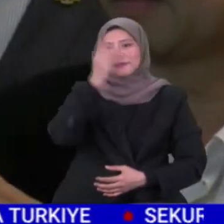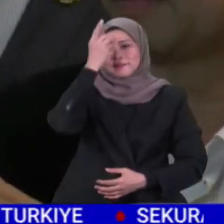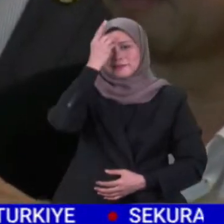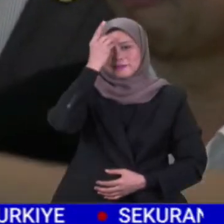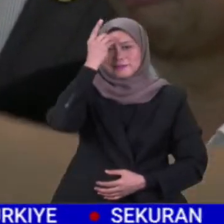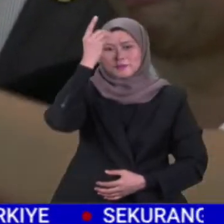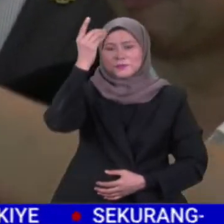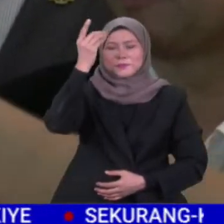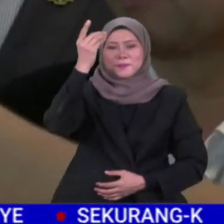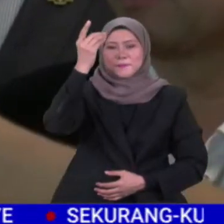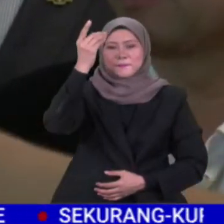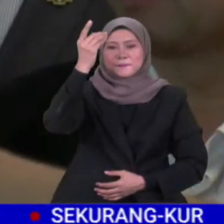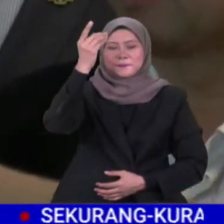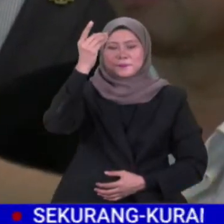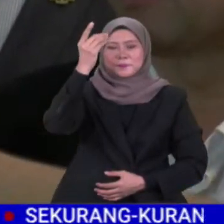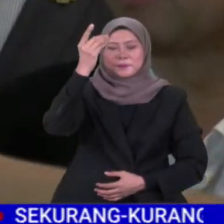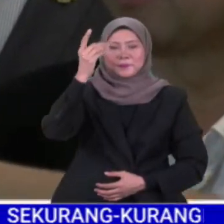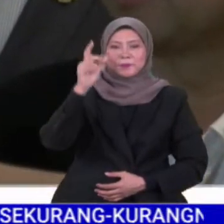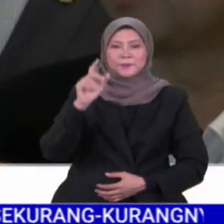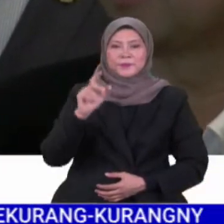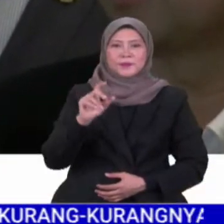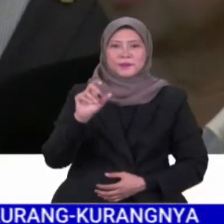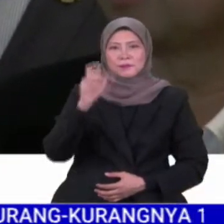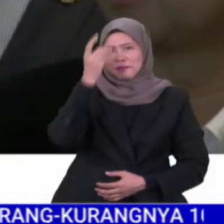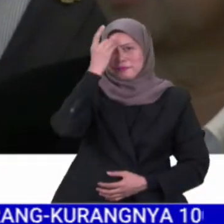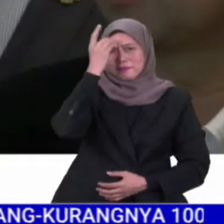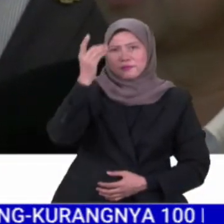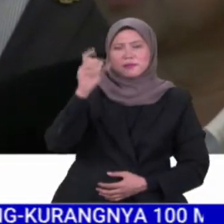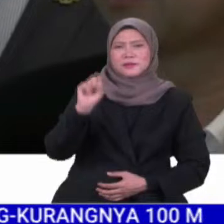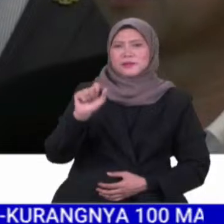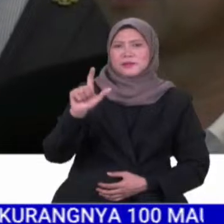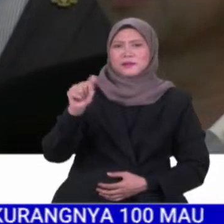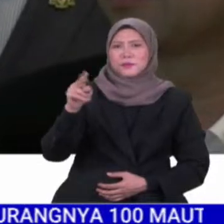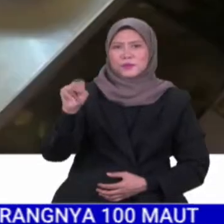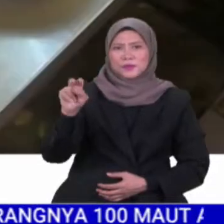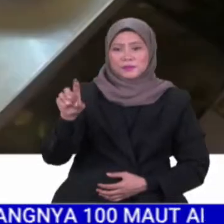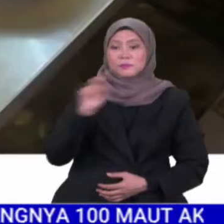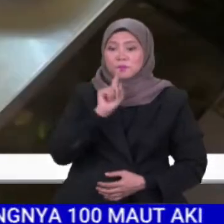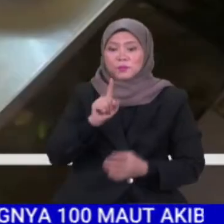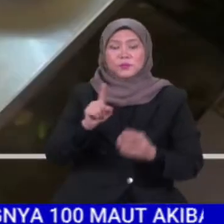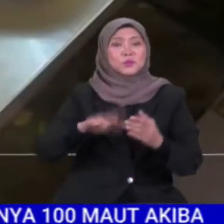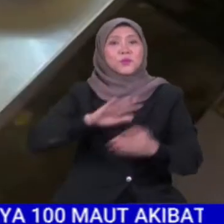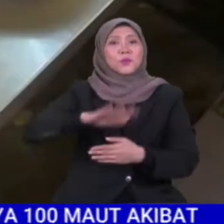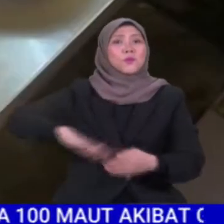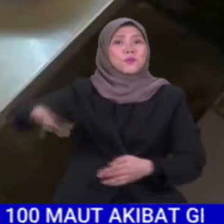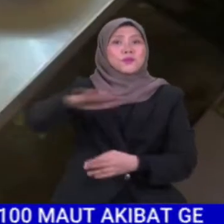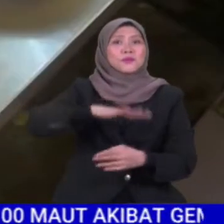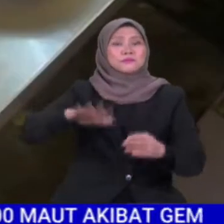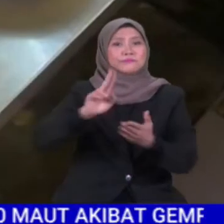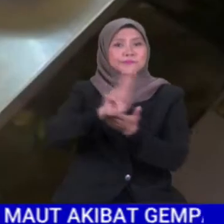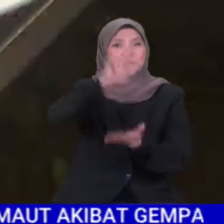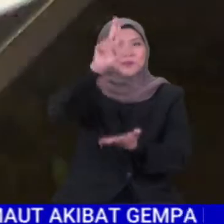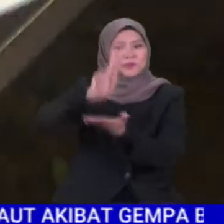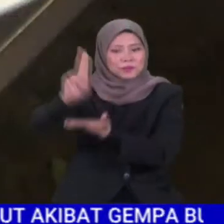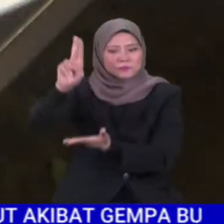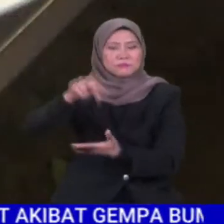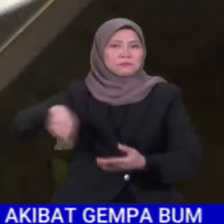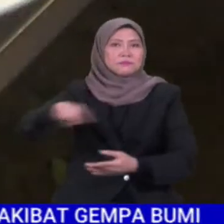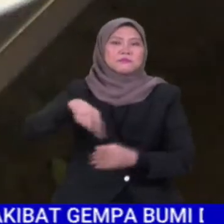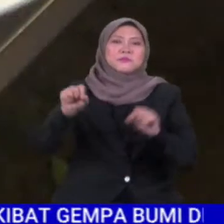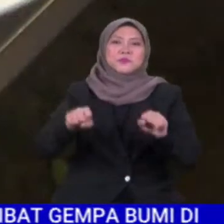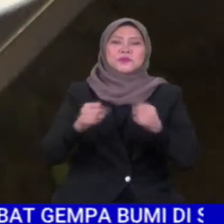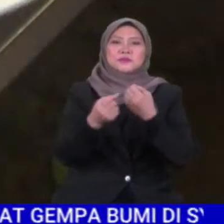Dato' Saluddin, kita akan pastikan semua universiti awam akan menyediakan ruang